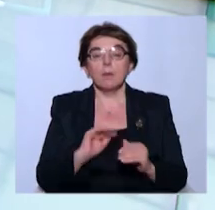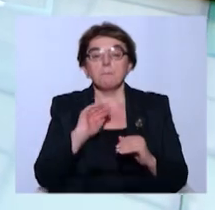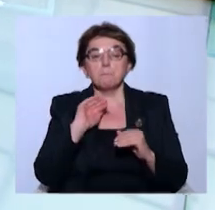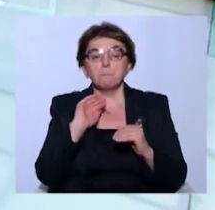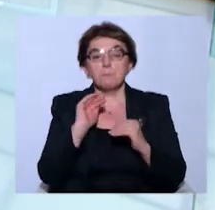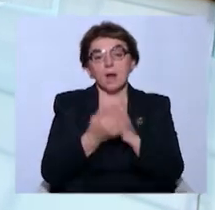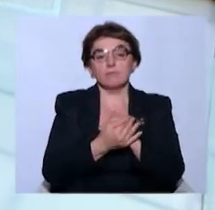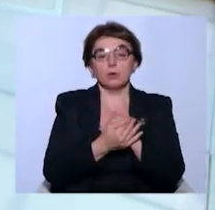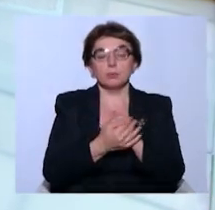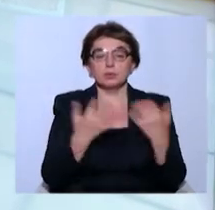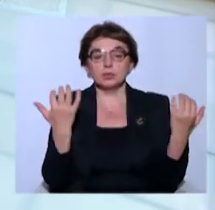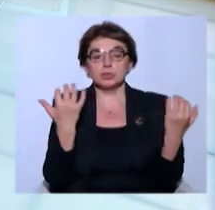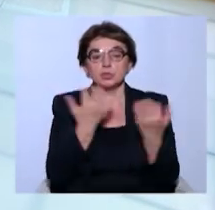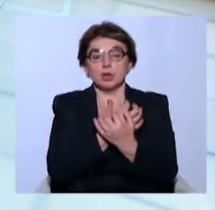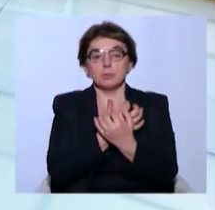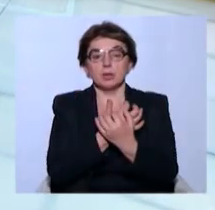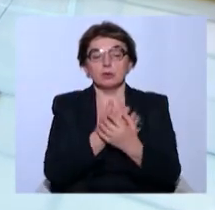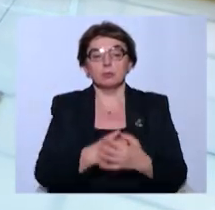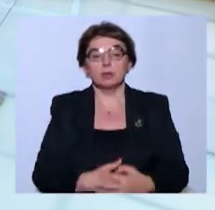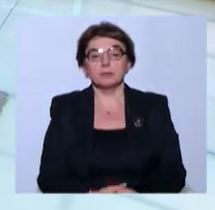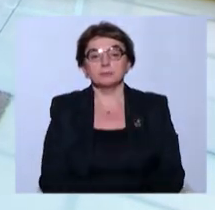ფარველობითი შეფერილობა.